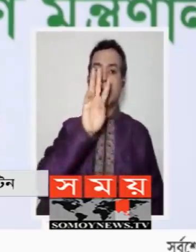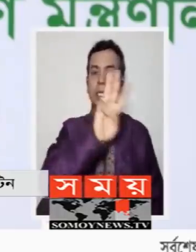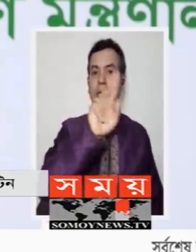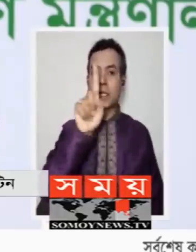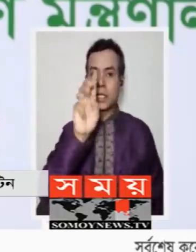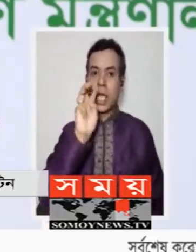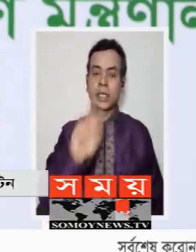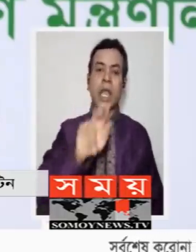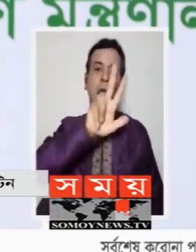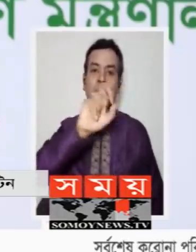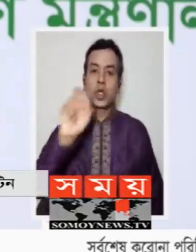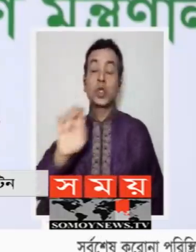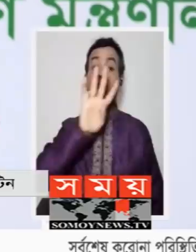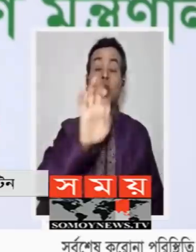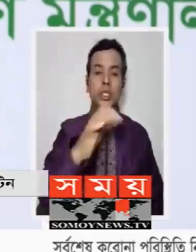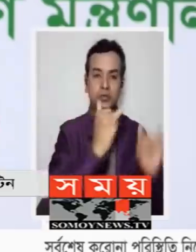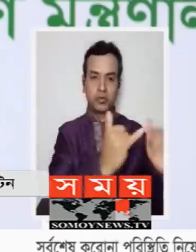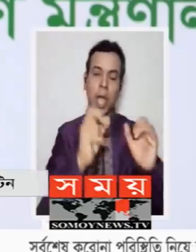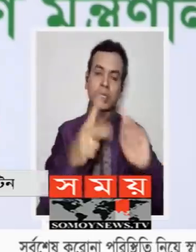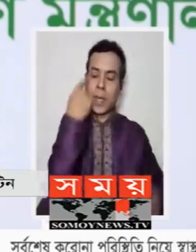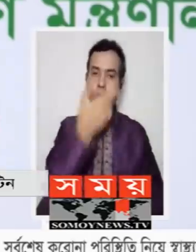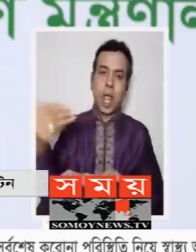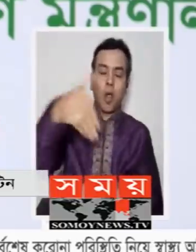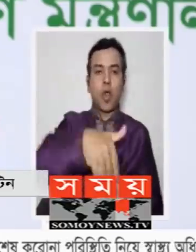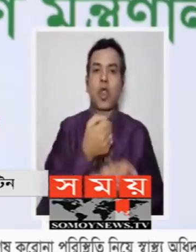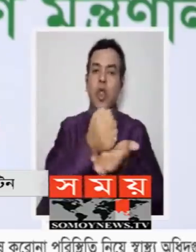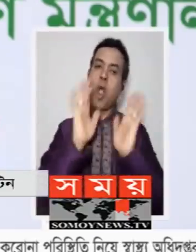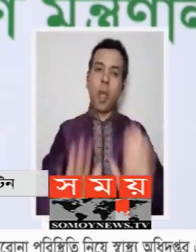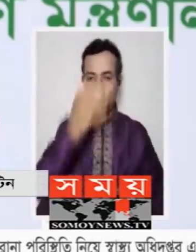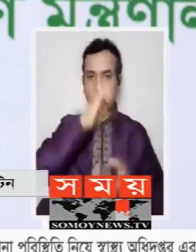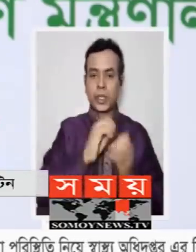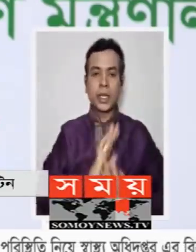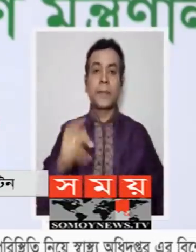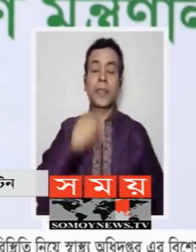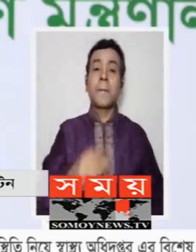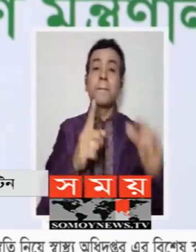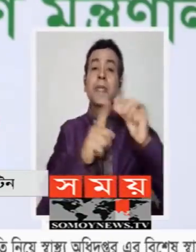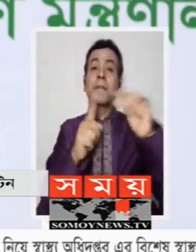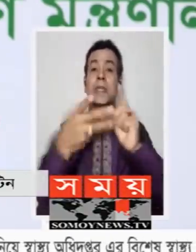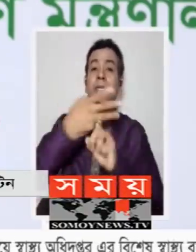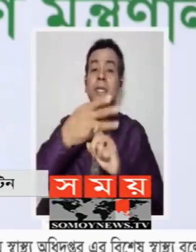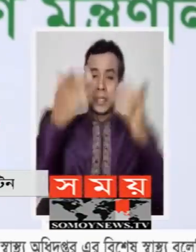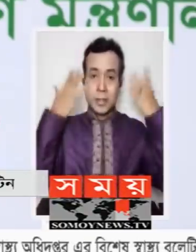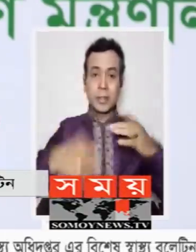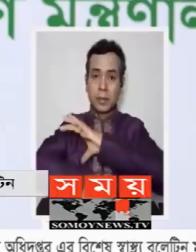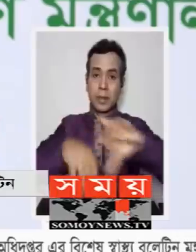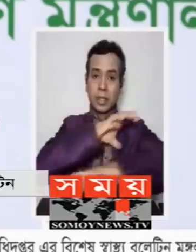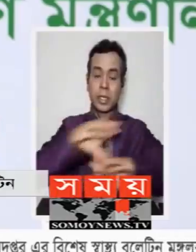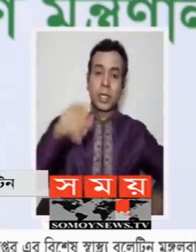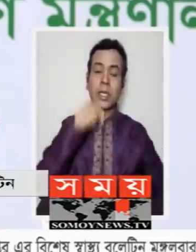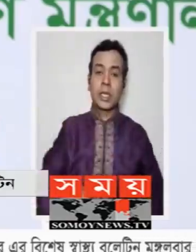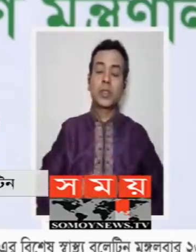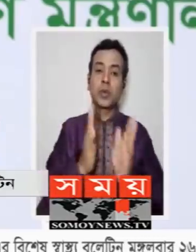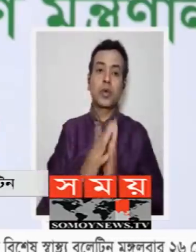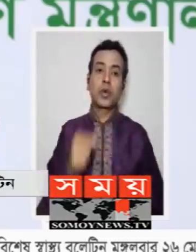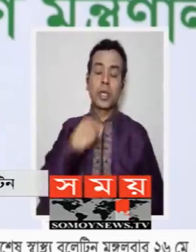388,403টি। আজকে আমরা বিশেষভাবে কৃতজ্ঞতা এবং ধন্যবাদ জানাব মাননীয় মন্ত্রী বিজ্ঞান ও প্রযুক্তি মন্ত্রণালয়। তিনি